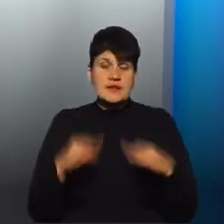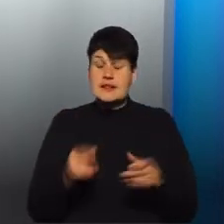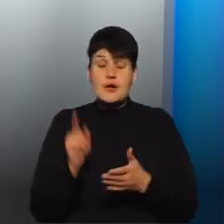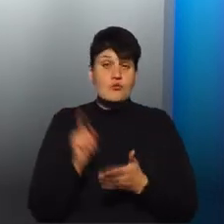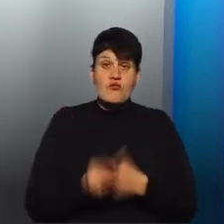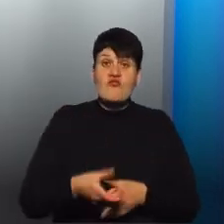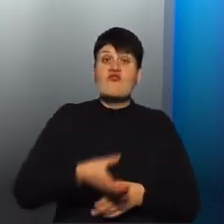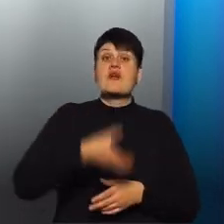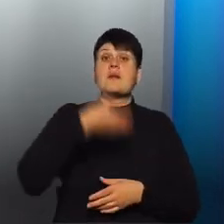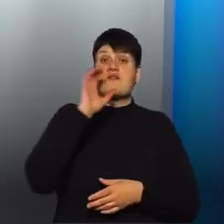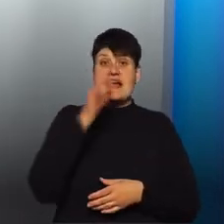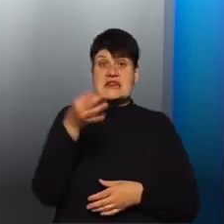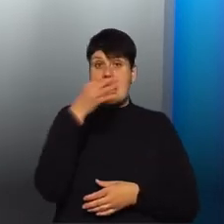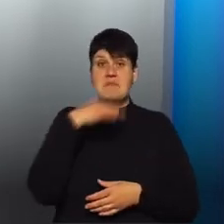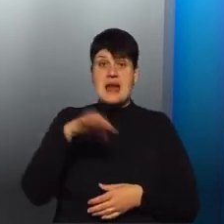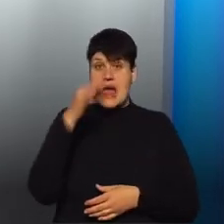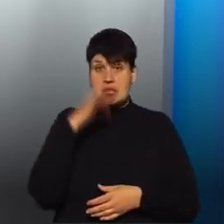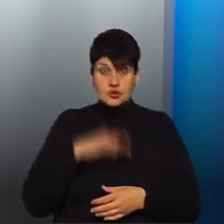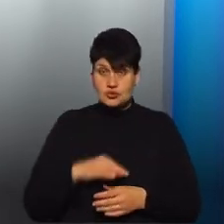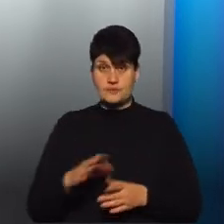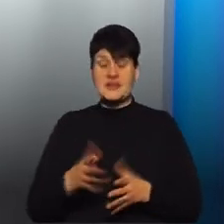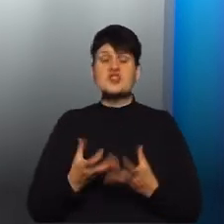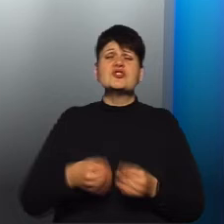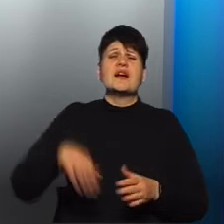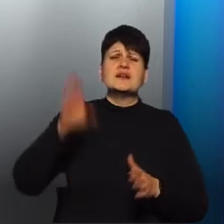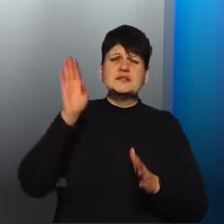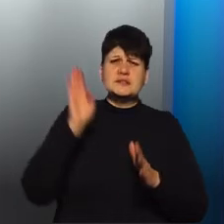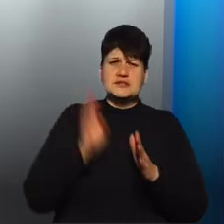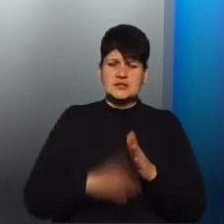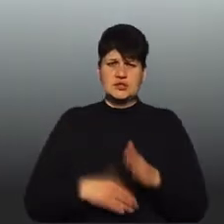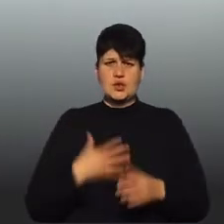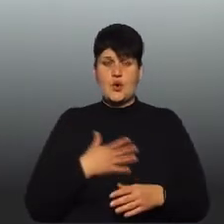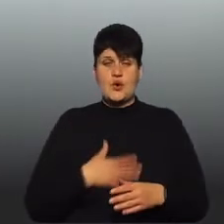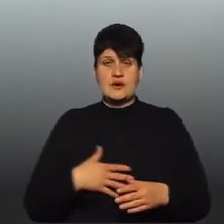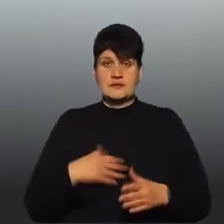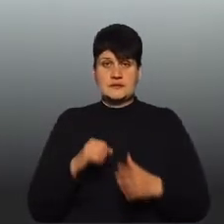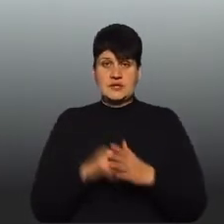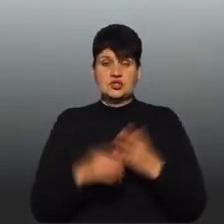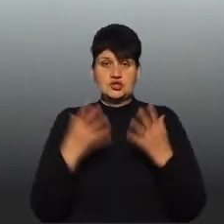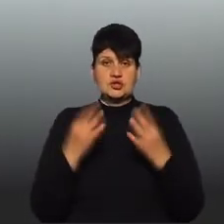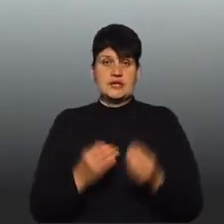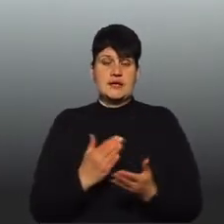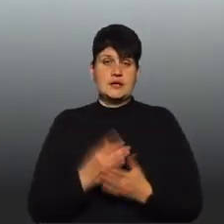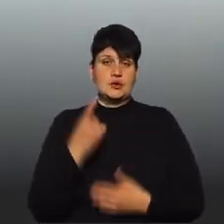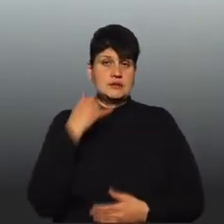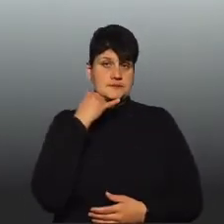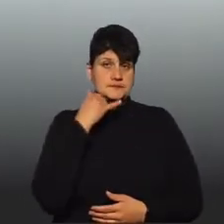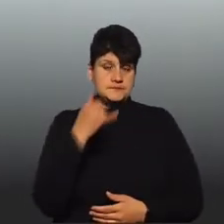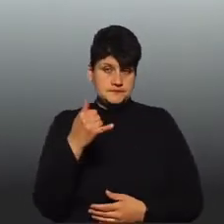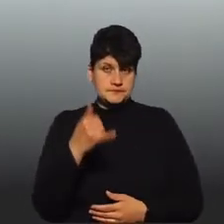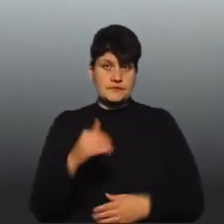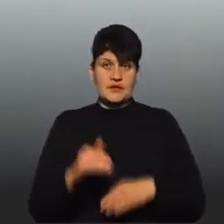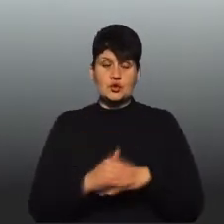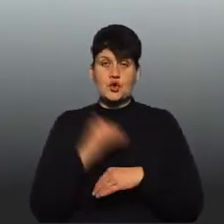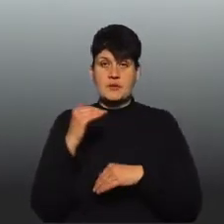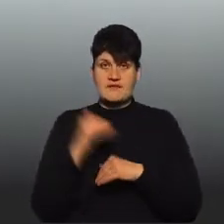таблеток, які ще більше, все-таки, той організм. Так, у нас є ще один телефонний дзвінок. Доброго вечора,